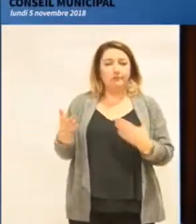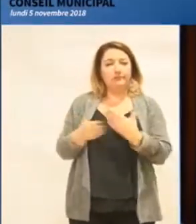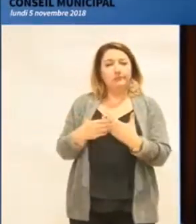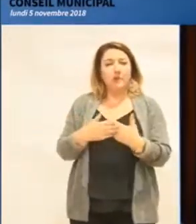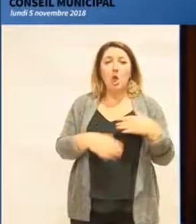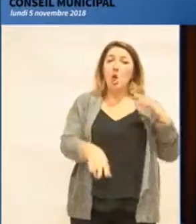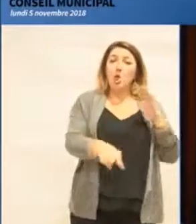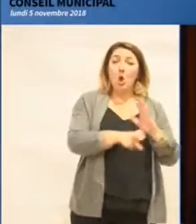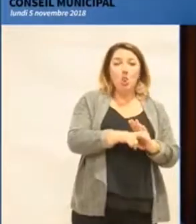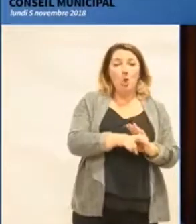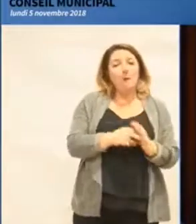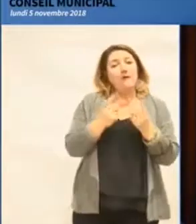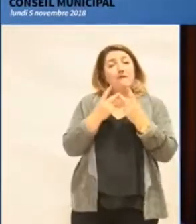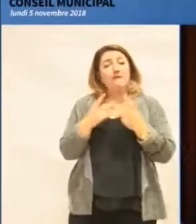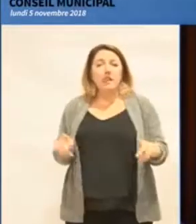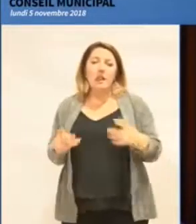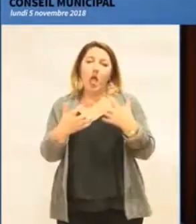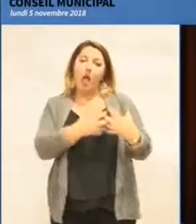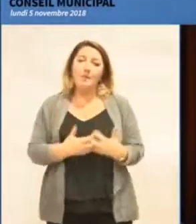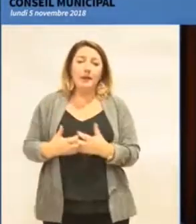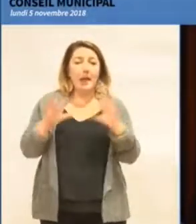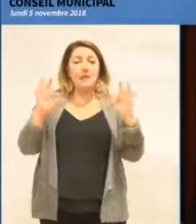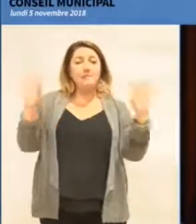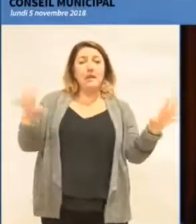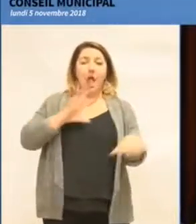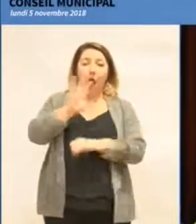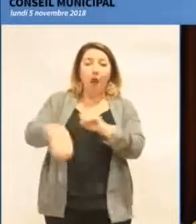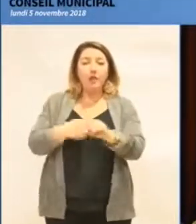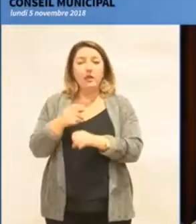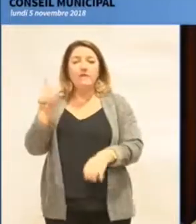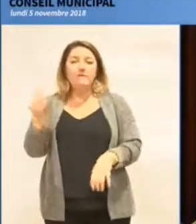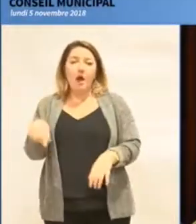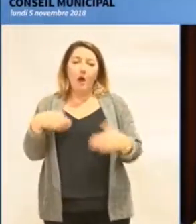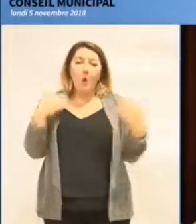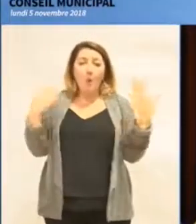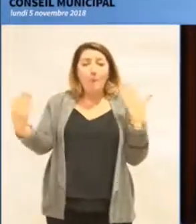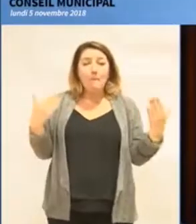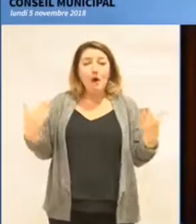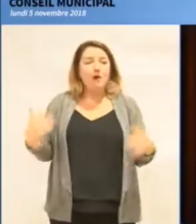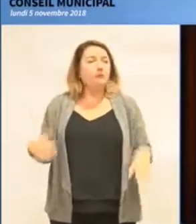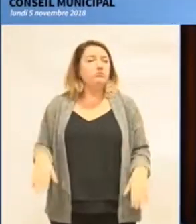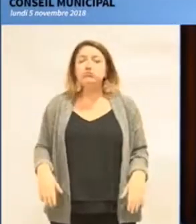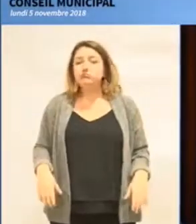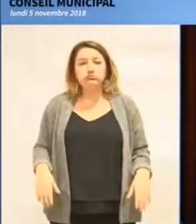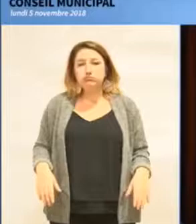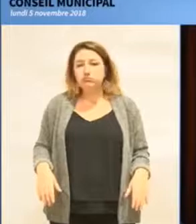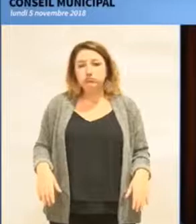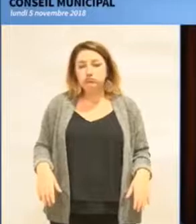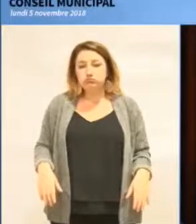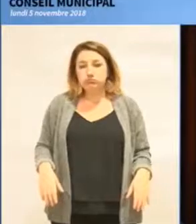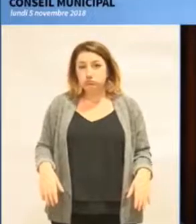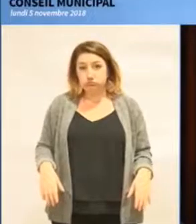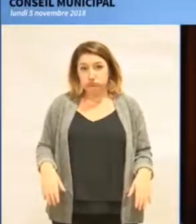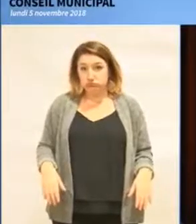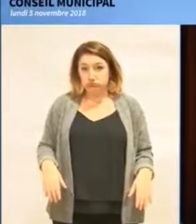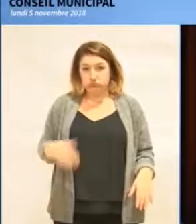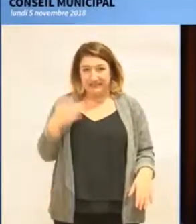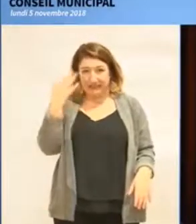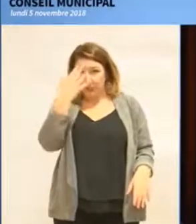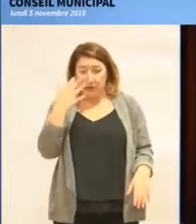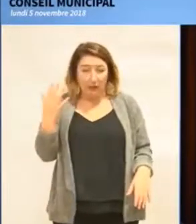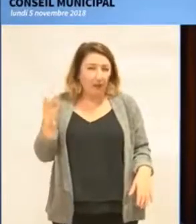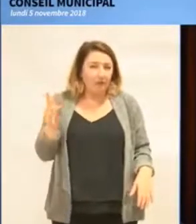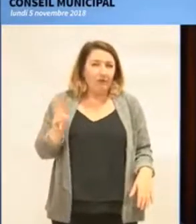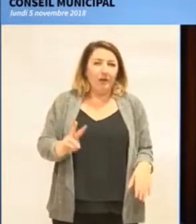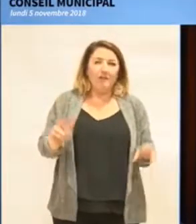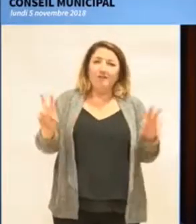relève du délire absolu. Très sincèrement, mes chers collègues, utiliser ce genre de formule,